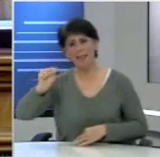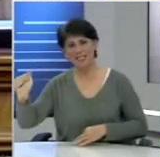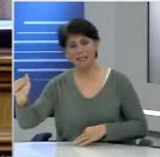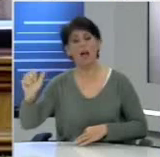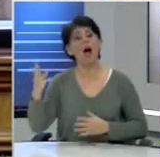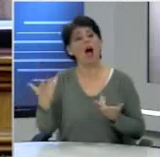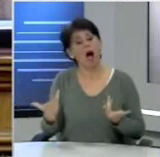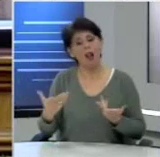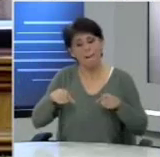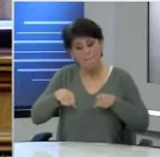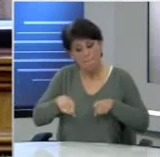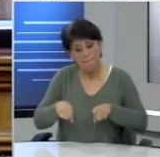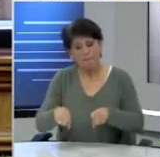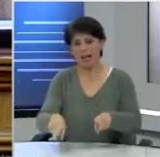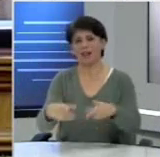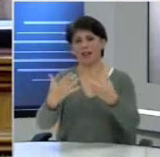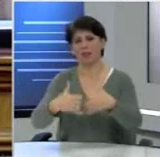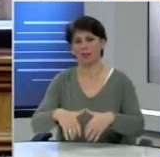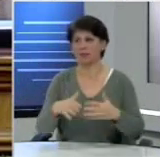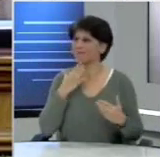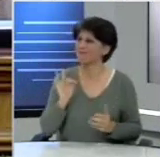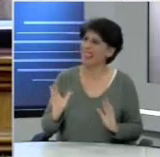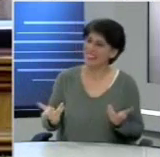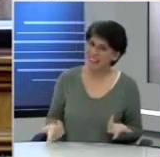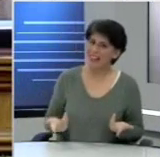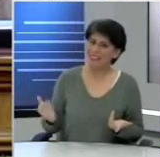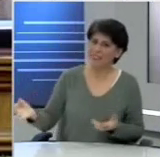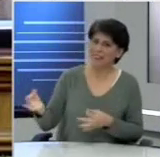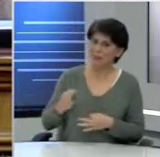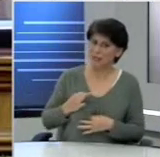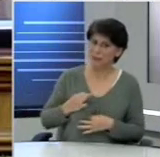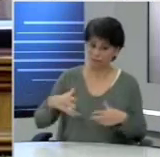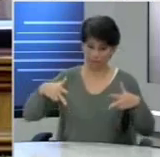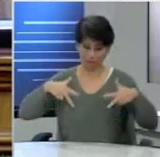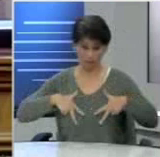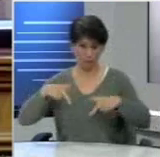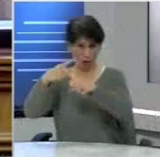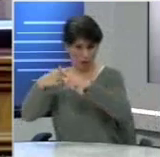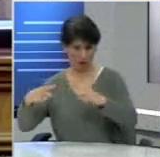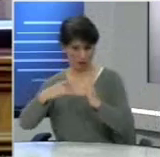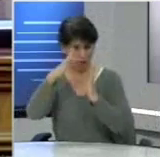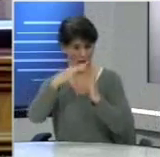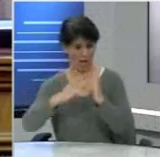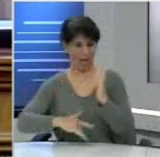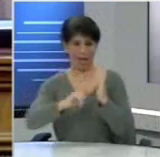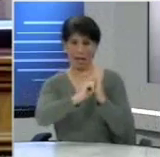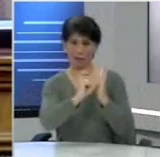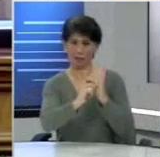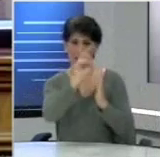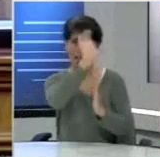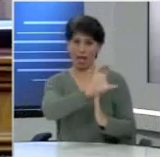παράλληλα. Με δύο λόγια, ο υπουργός Χρυσοχοΐδης με επιστολή του στην Ευρωπαία